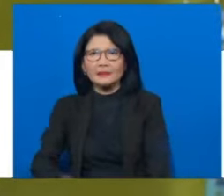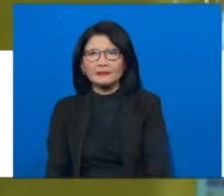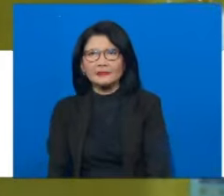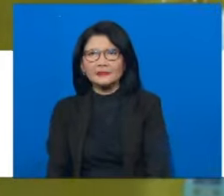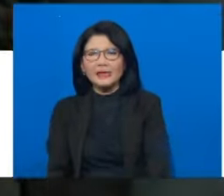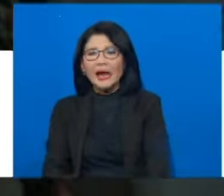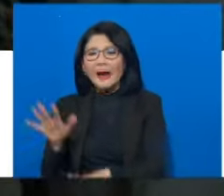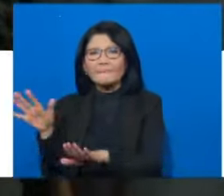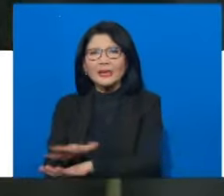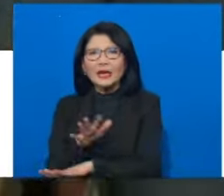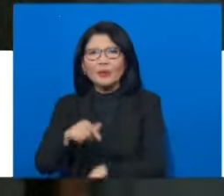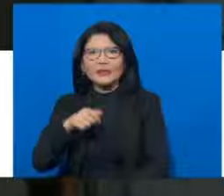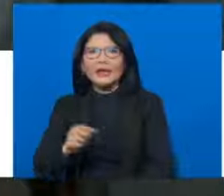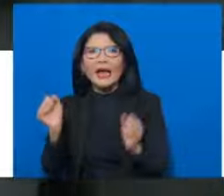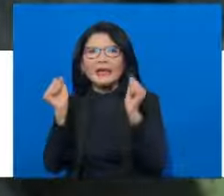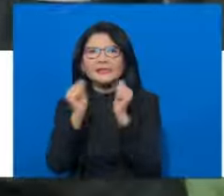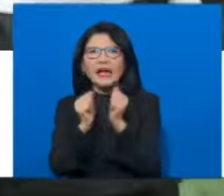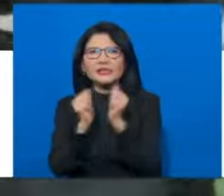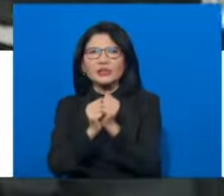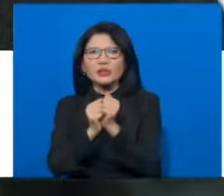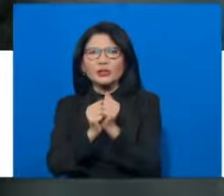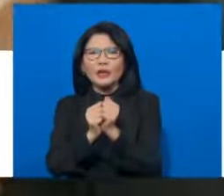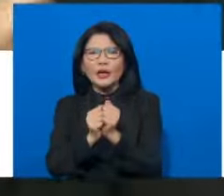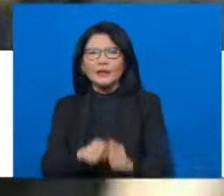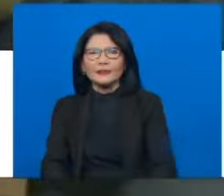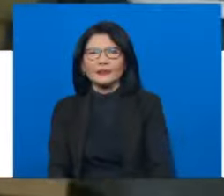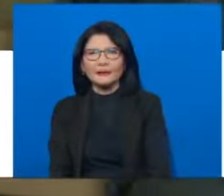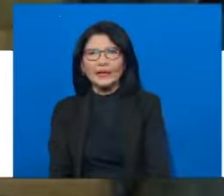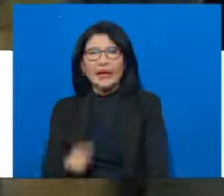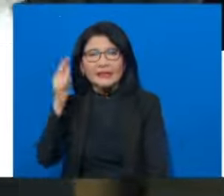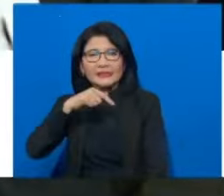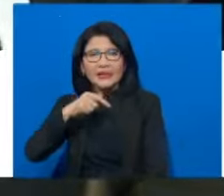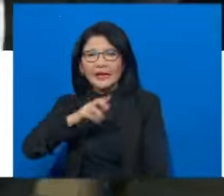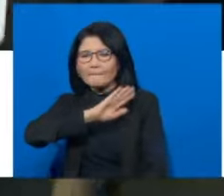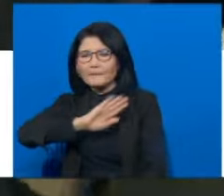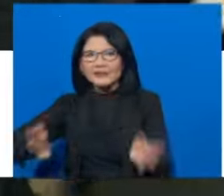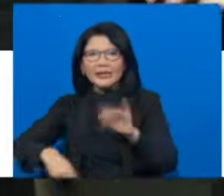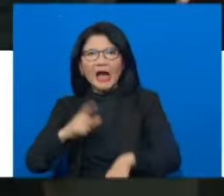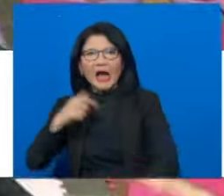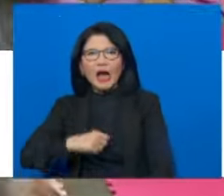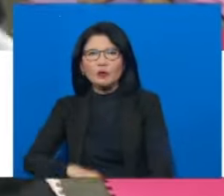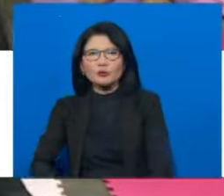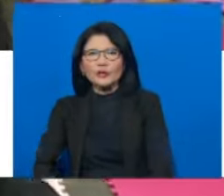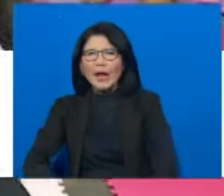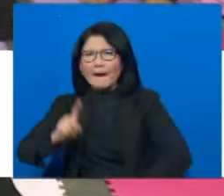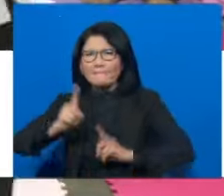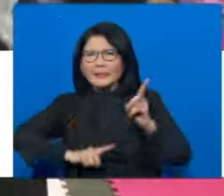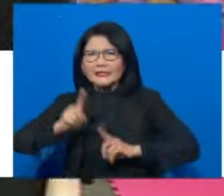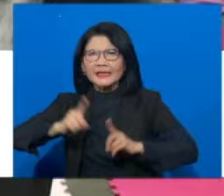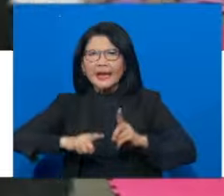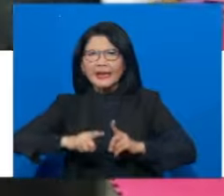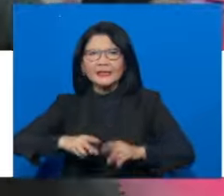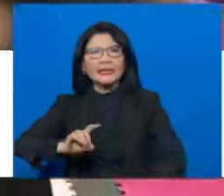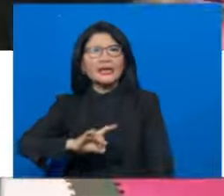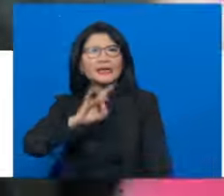silat adalah janji kepada leluhur apalagi saat ini pencak silat Harus bersaing dengan deretan seni bela diri lain